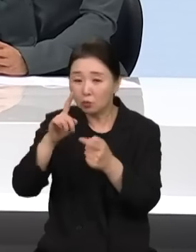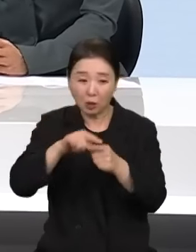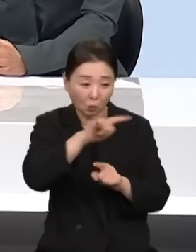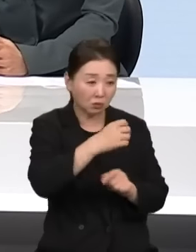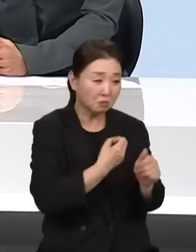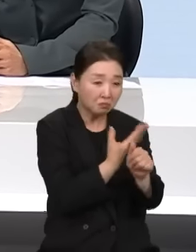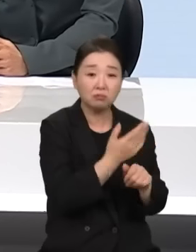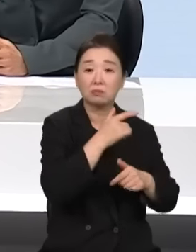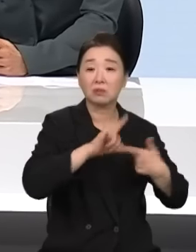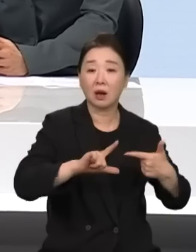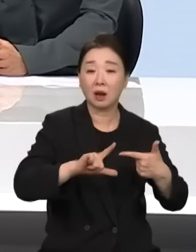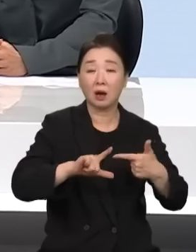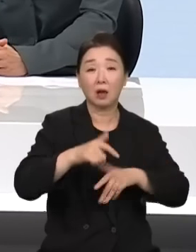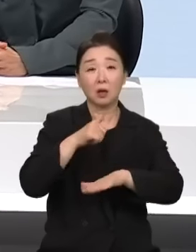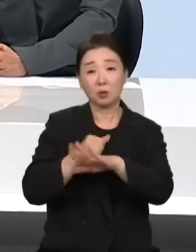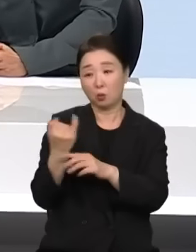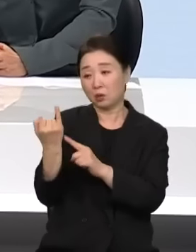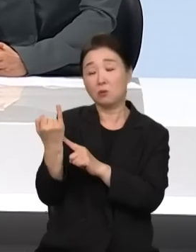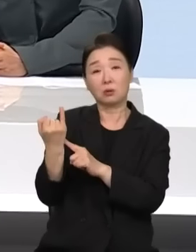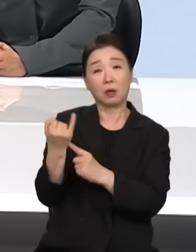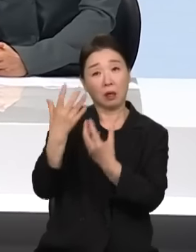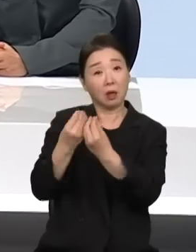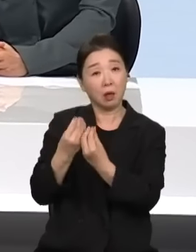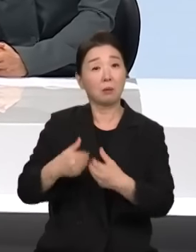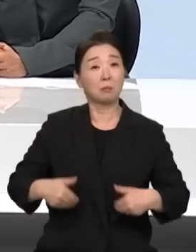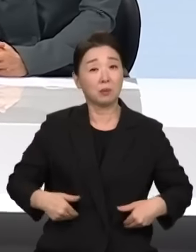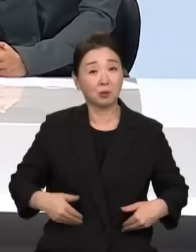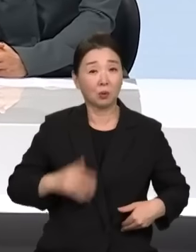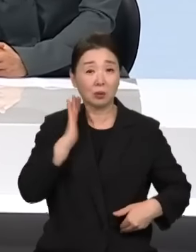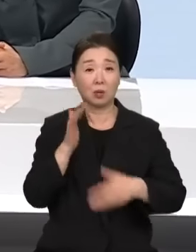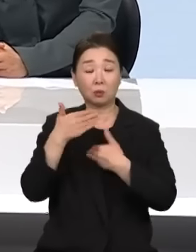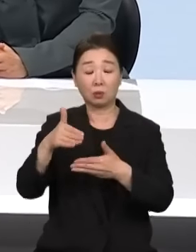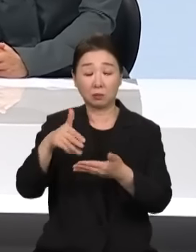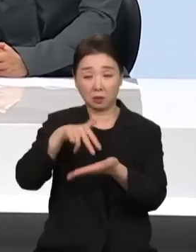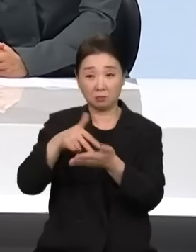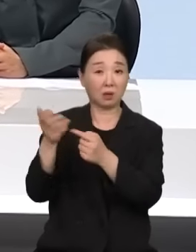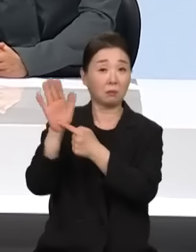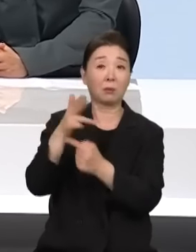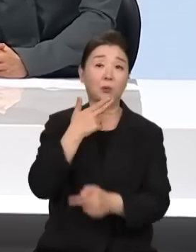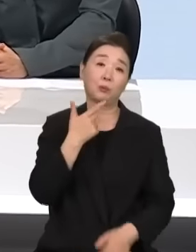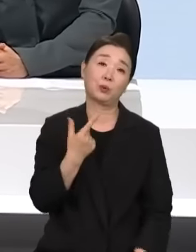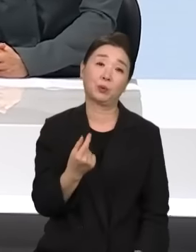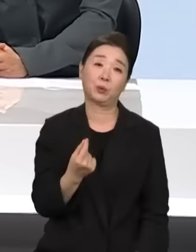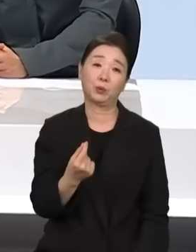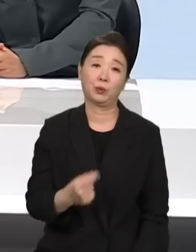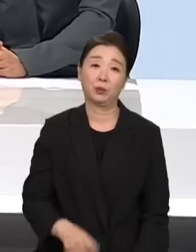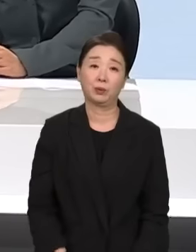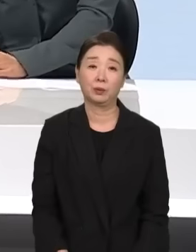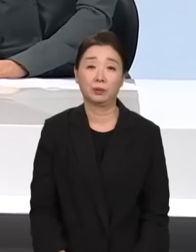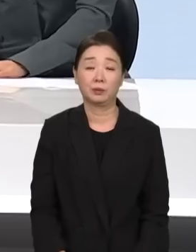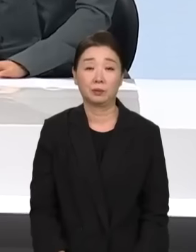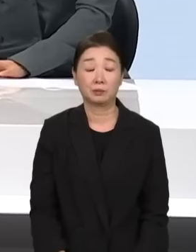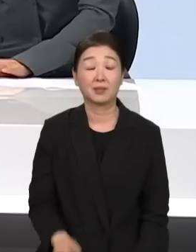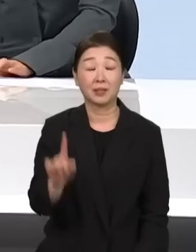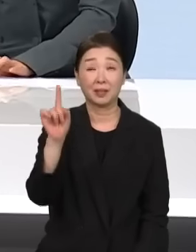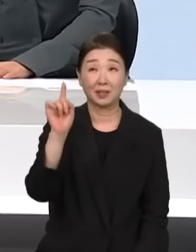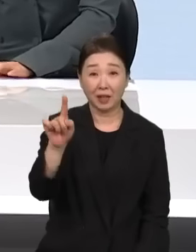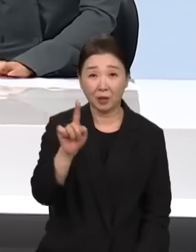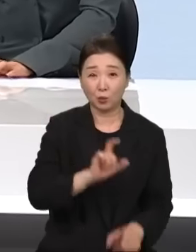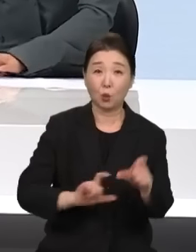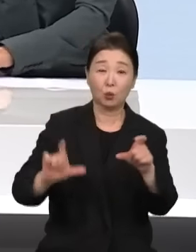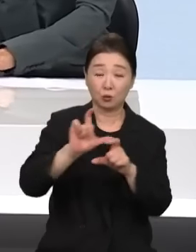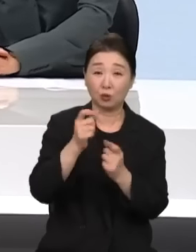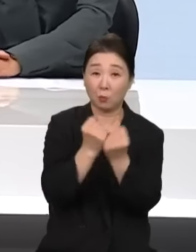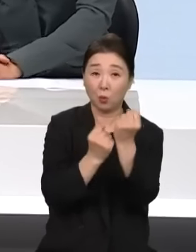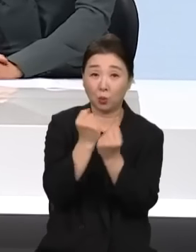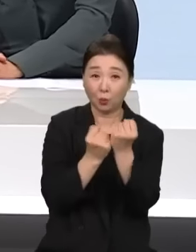김여사의 해명이 더욱 필요해 보입니다 하지만 아직 대통령실에 별다른 입장이 나온게 따로 없습니다 내일 저 후속